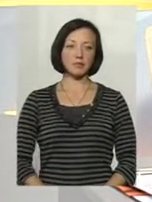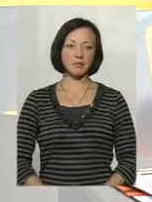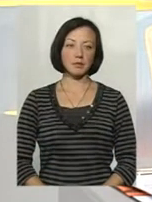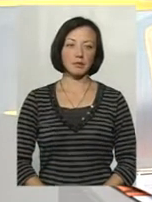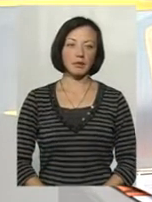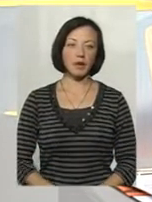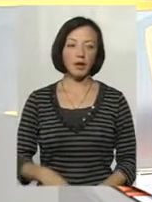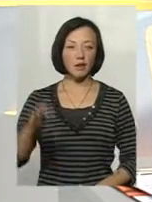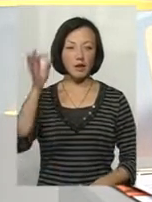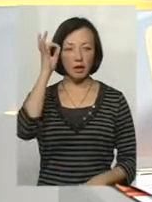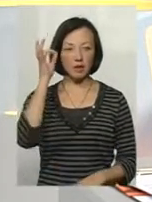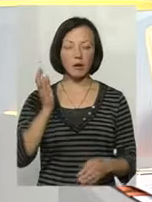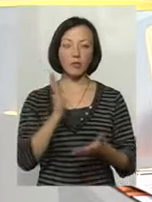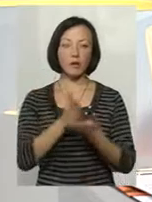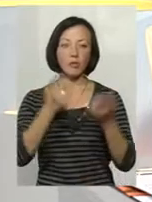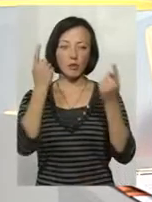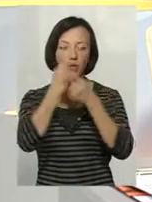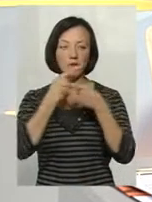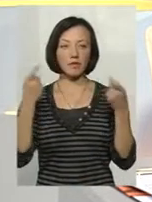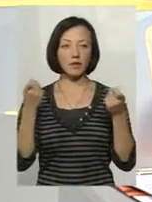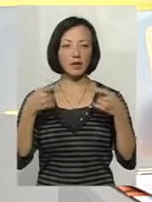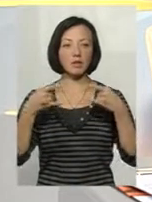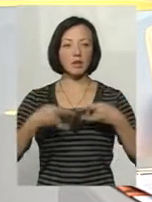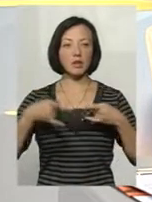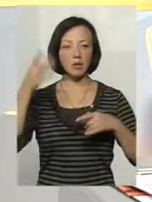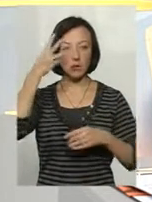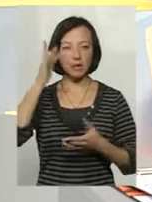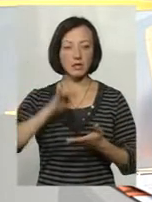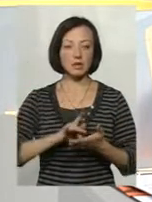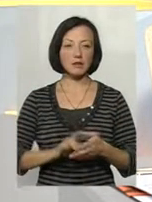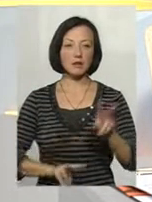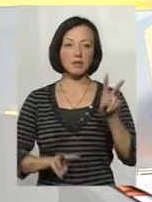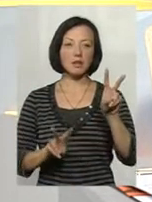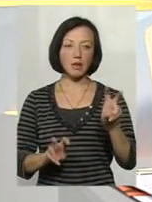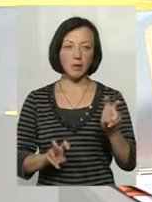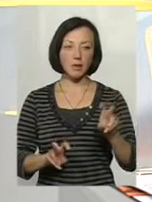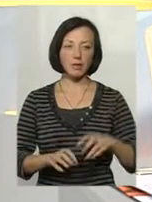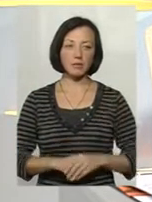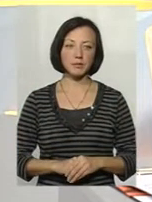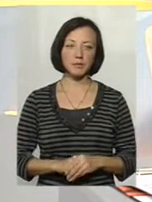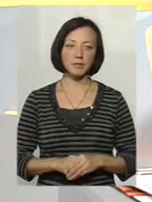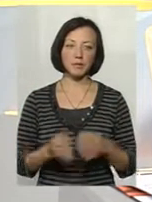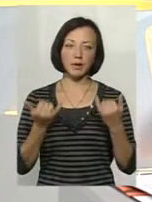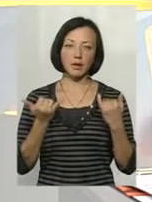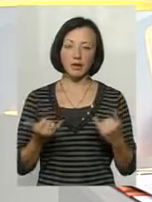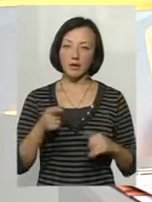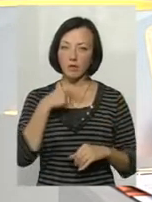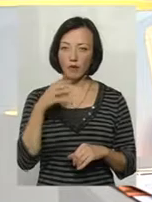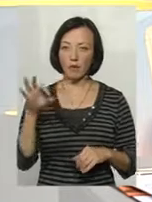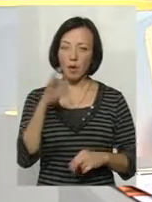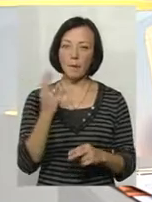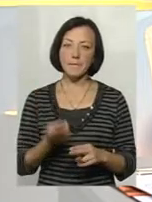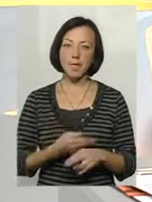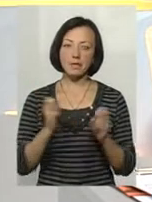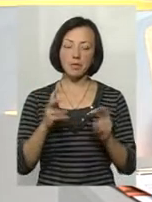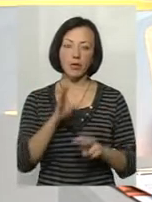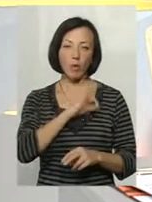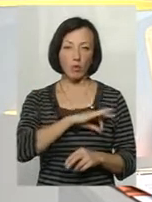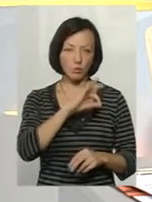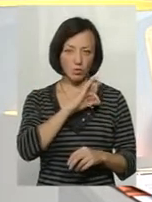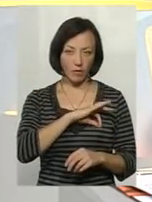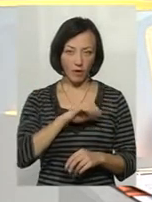Нагадаю телеглядачам, що в прямому ефірі на телеканалі «Поділля Центр Тема» нині говоримо про безпеку